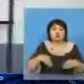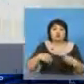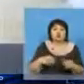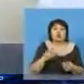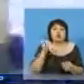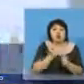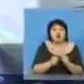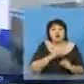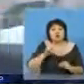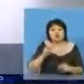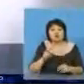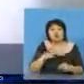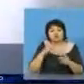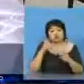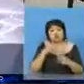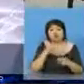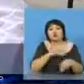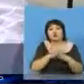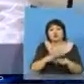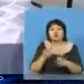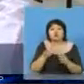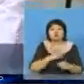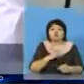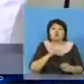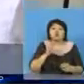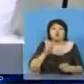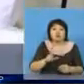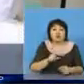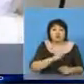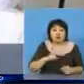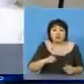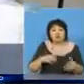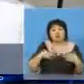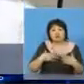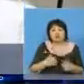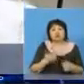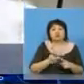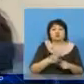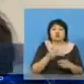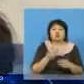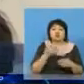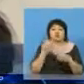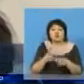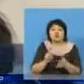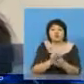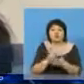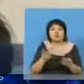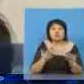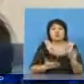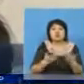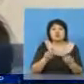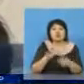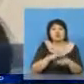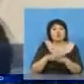әр қызметкеріне жарна аударады. Өз-өзін жұмыспен қамту отырғандарда денсаулығы үшін ақша бөлуі тиіс. Егер